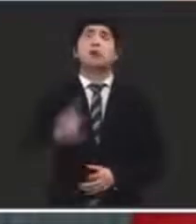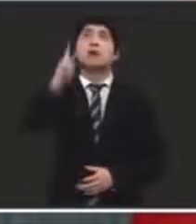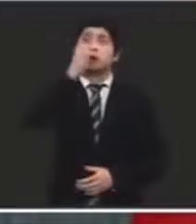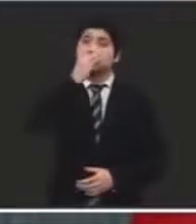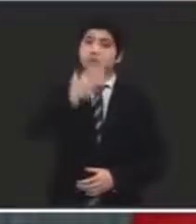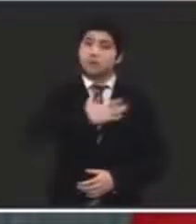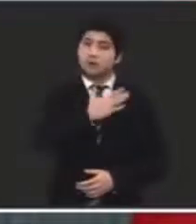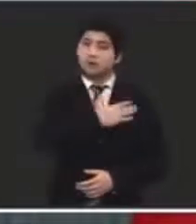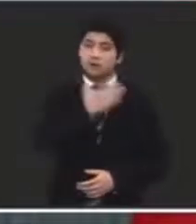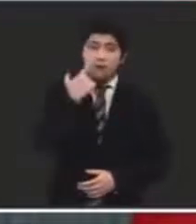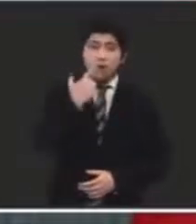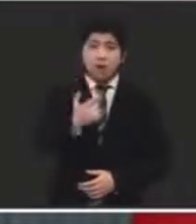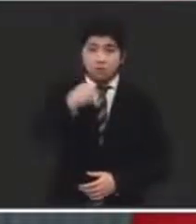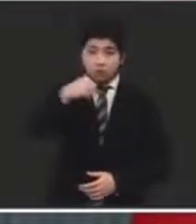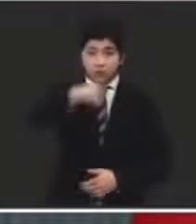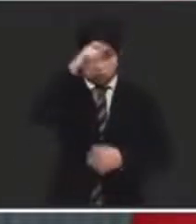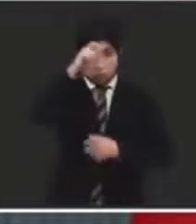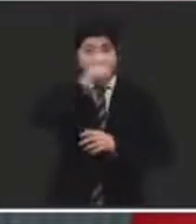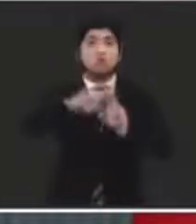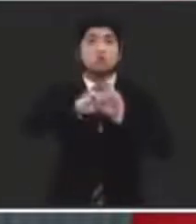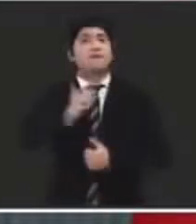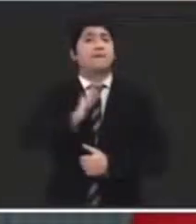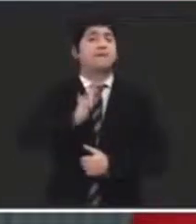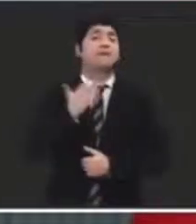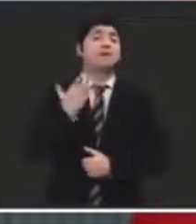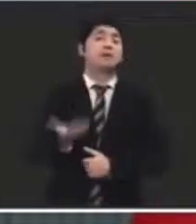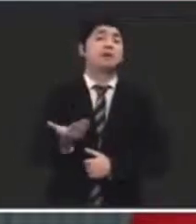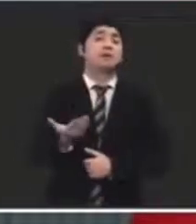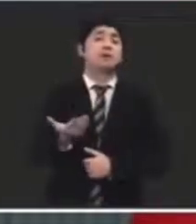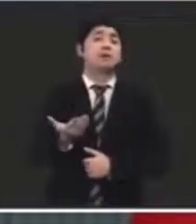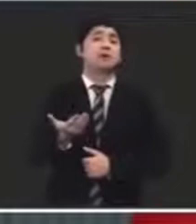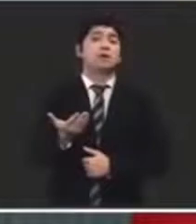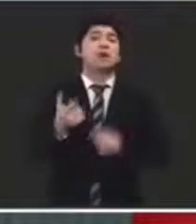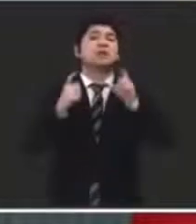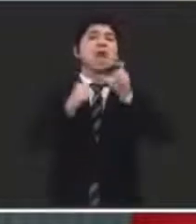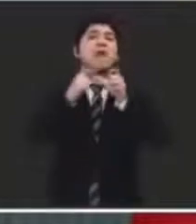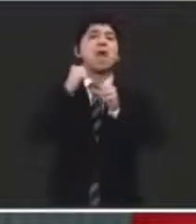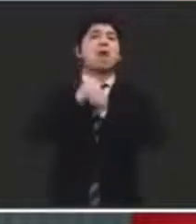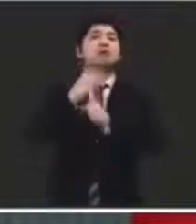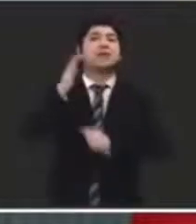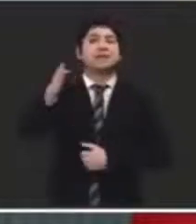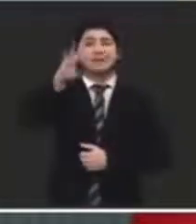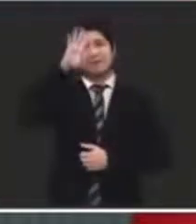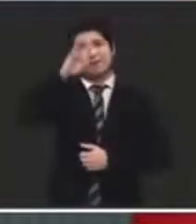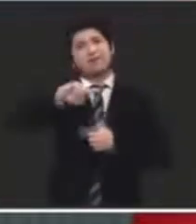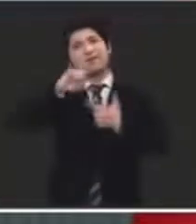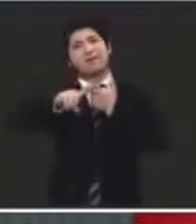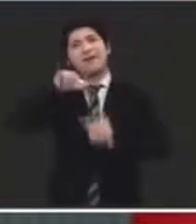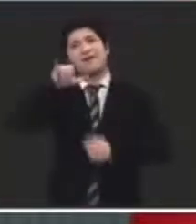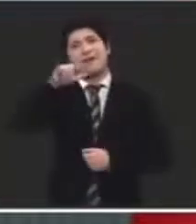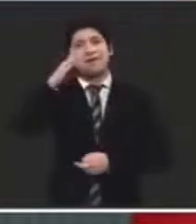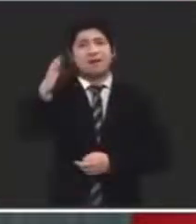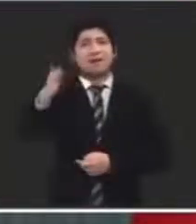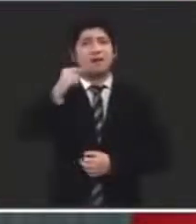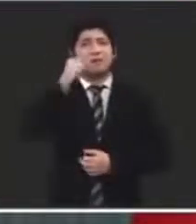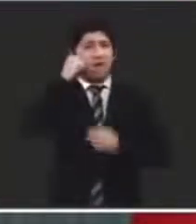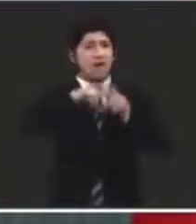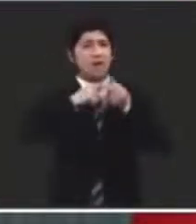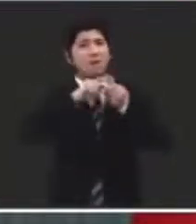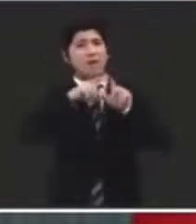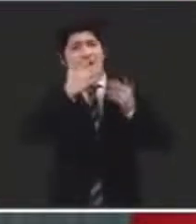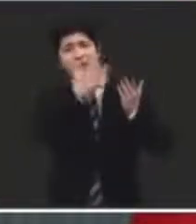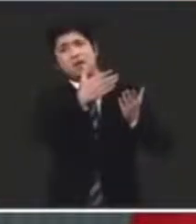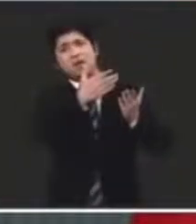Türkiye şu anda Dünya ile yarışıyor Sabiha Gökçen bay Kemal